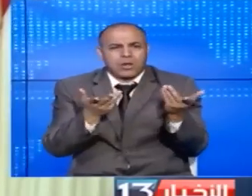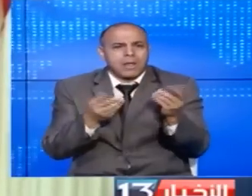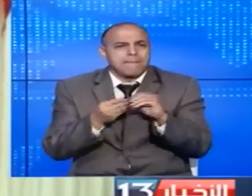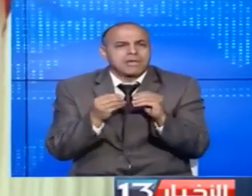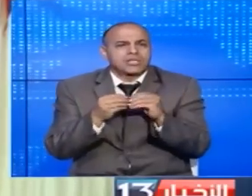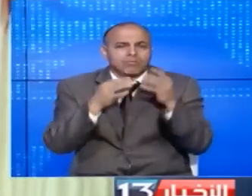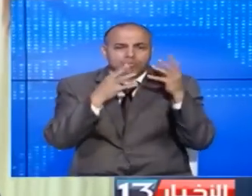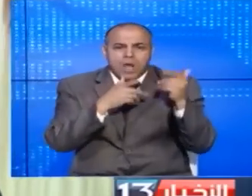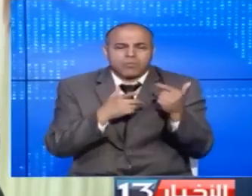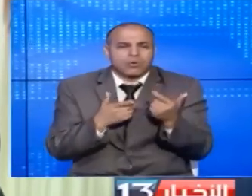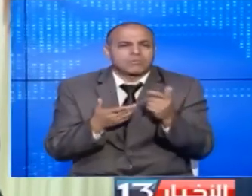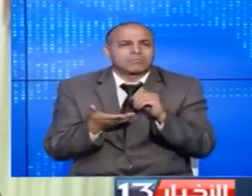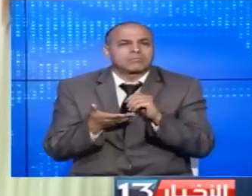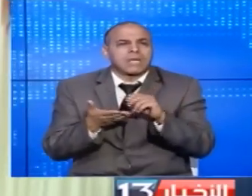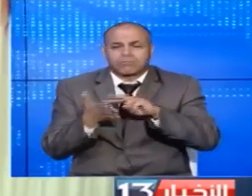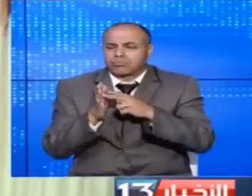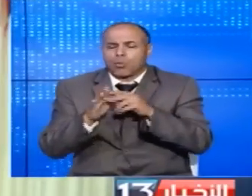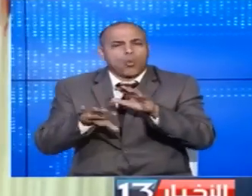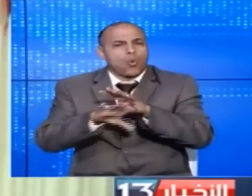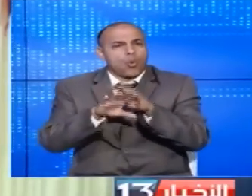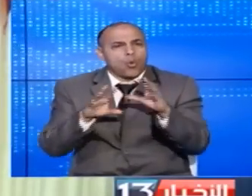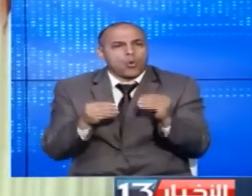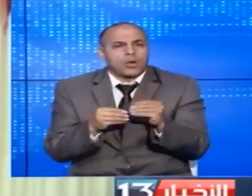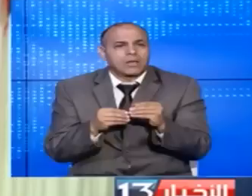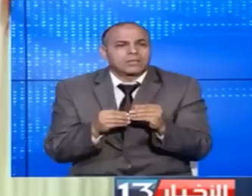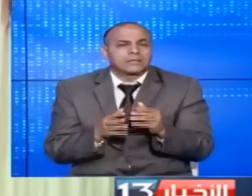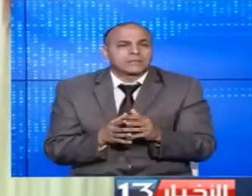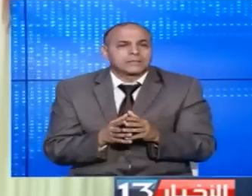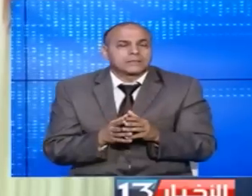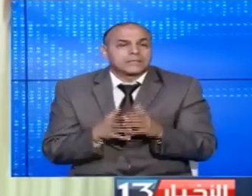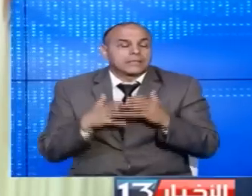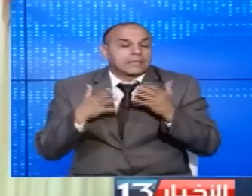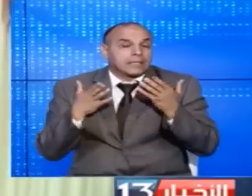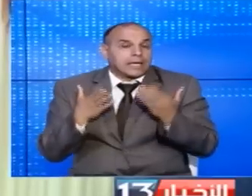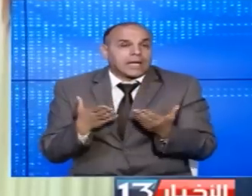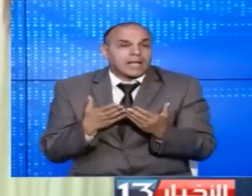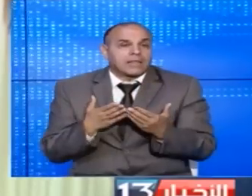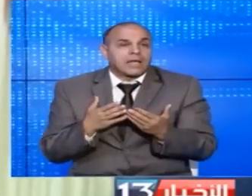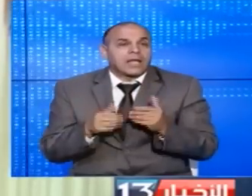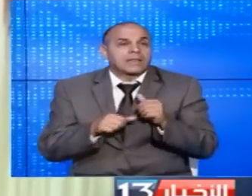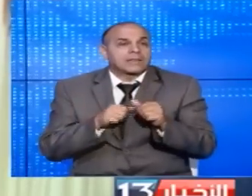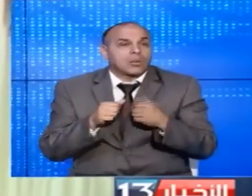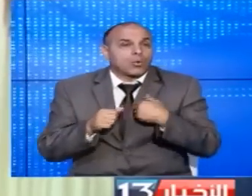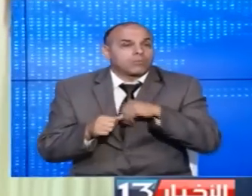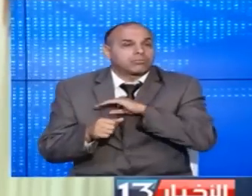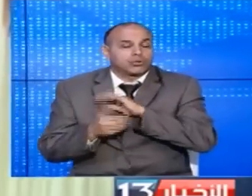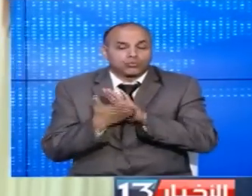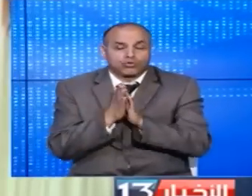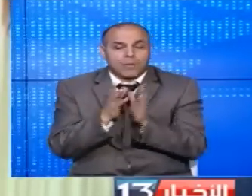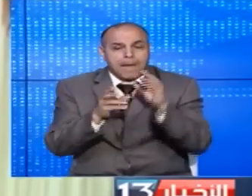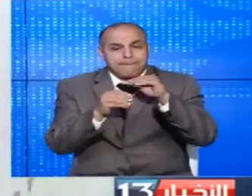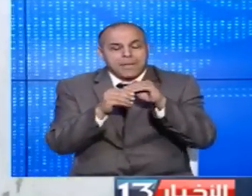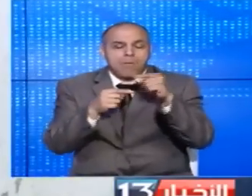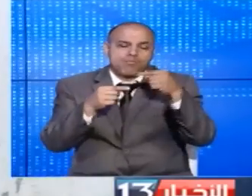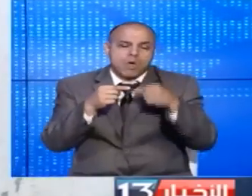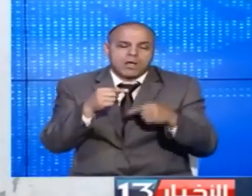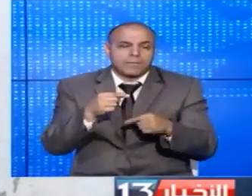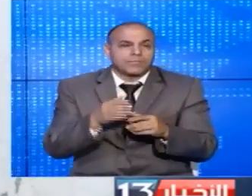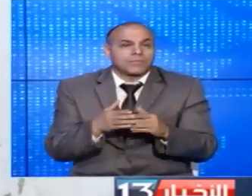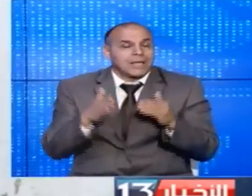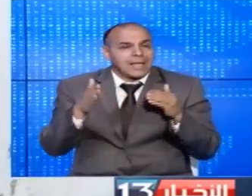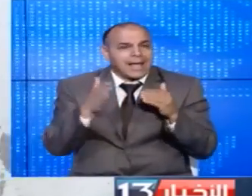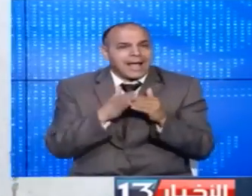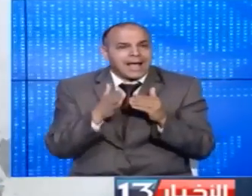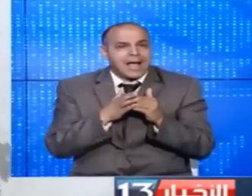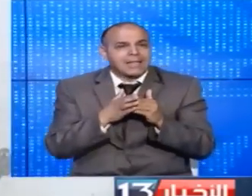في المحاسبة، مشاكل في التعطير الفني، وهذا كله في الحقيقة يخلي أنه الدور الممكن تقوم به المجامع يكون منقوص جدا. وللحد